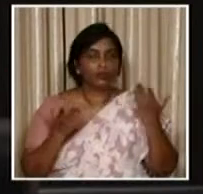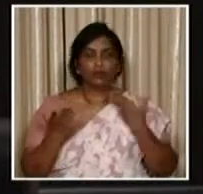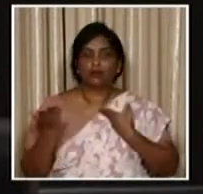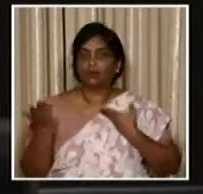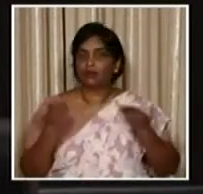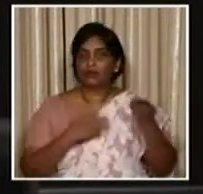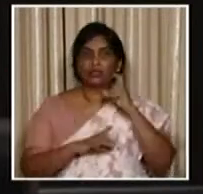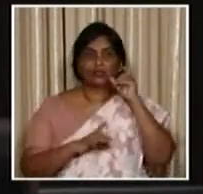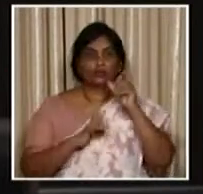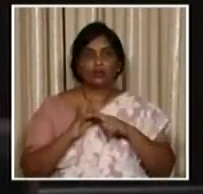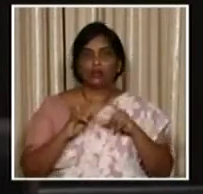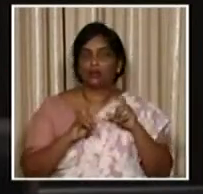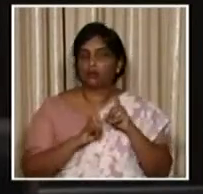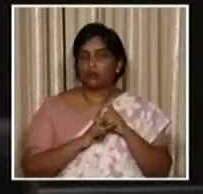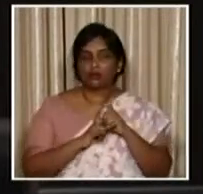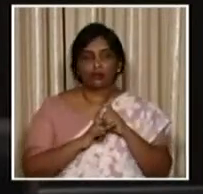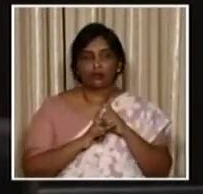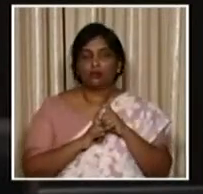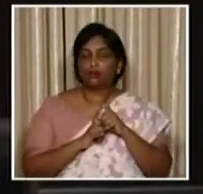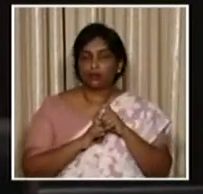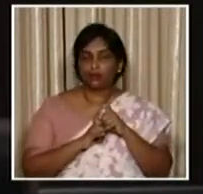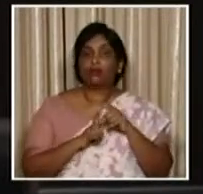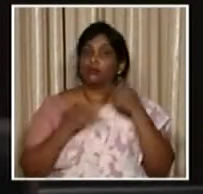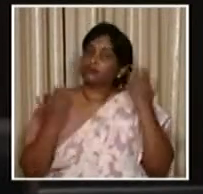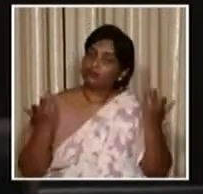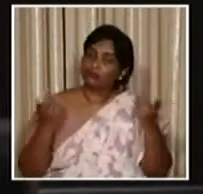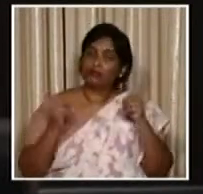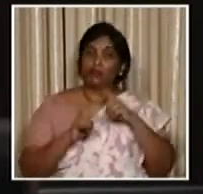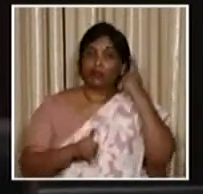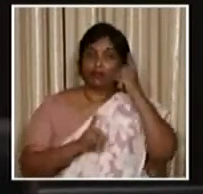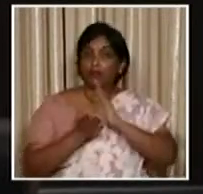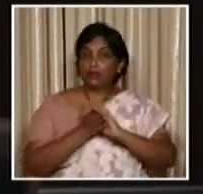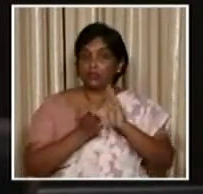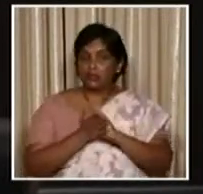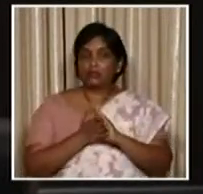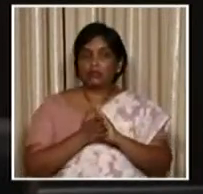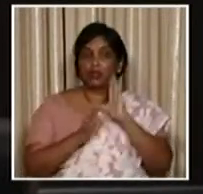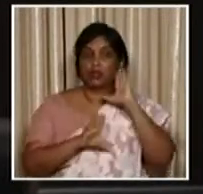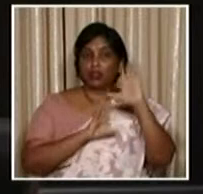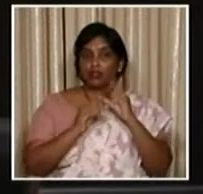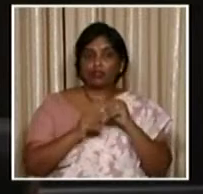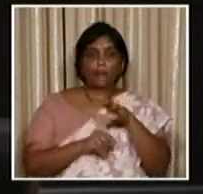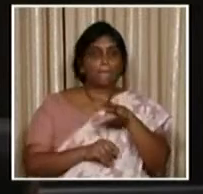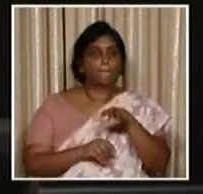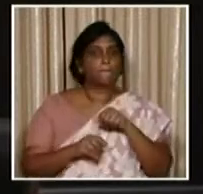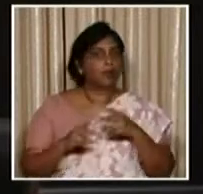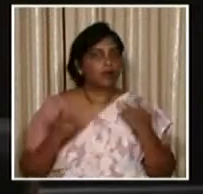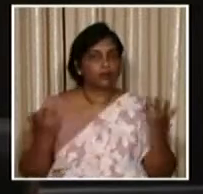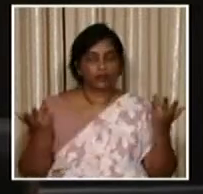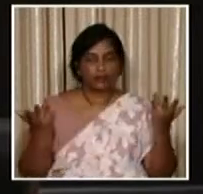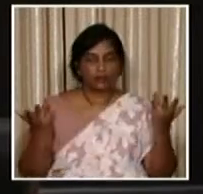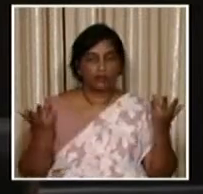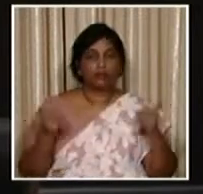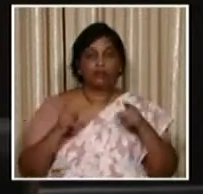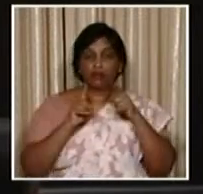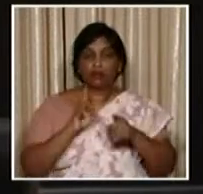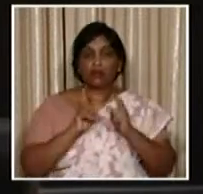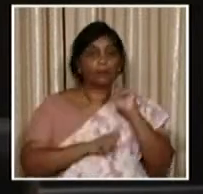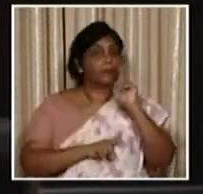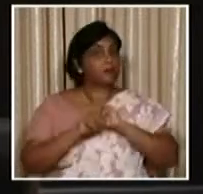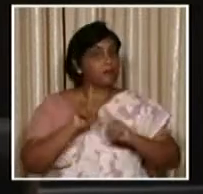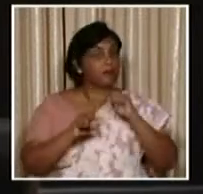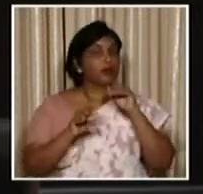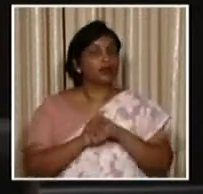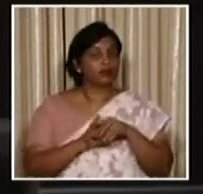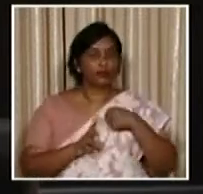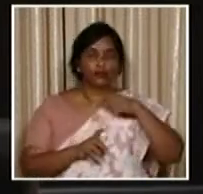අපේ අපරාධ පරීක්ෂණ දෙපාර්තමේන්තුවට එහෙමත් නැත්නම් බුද්ධි සේවාවල් වලින් දෙන තොරතුරු පාවිච්චි නොකළේ එදා පාර්ලිමේන්තුව